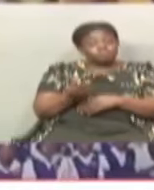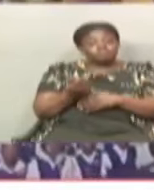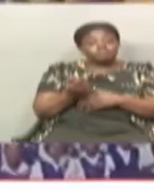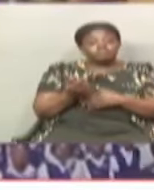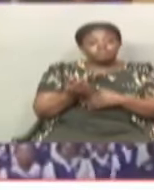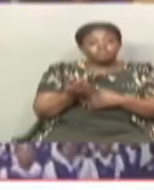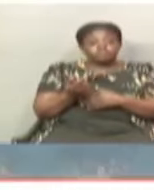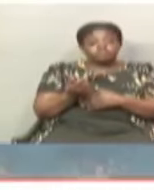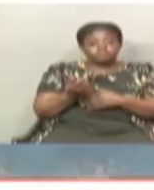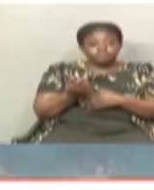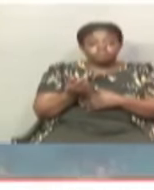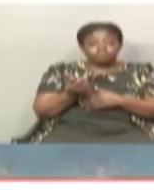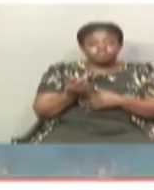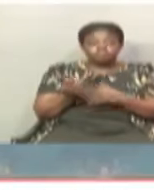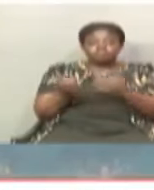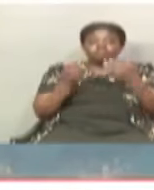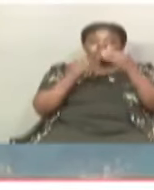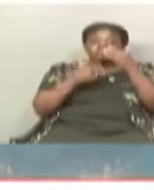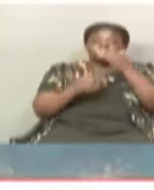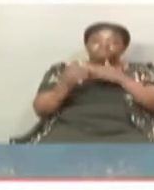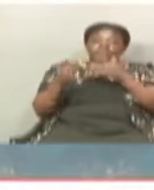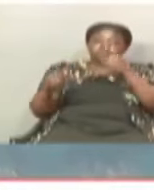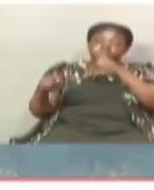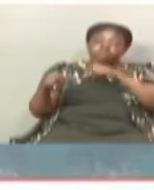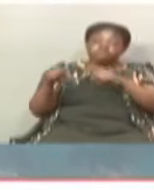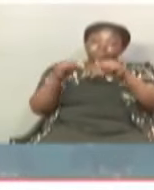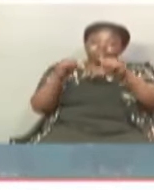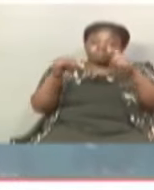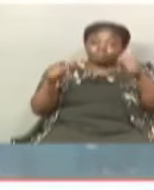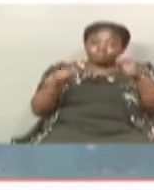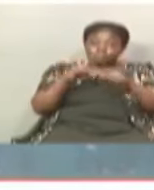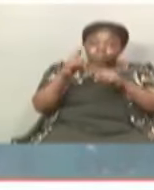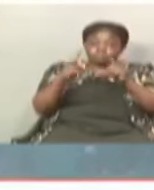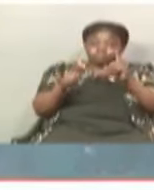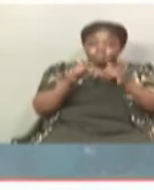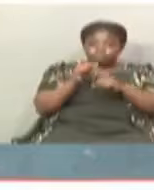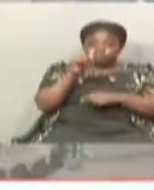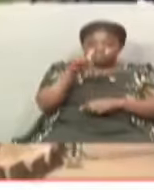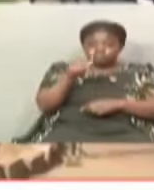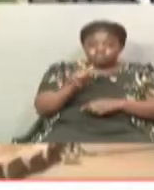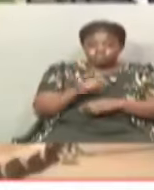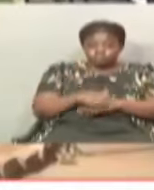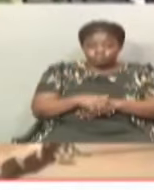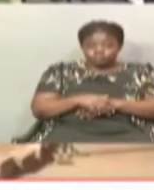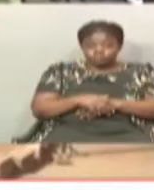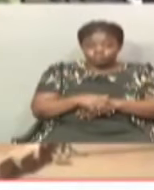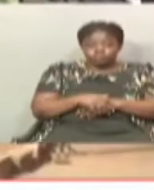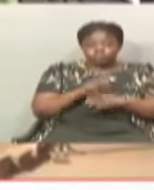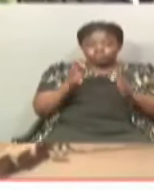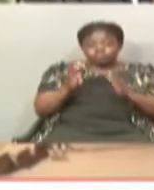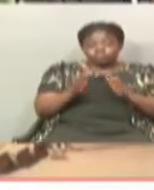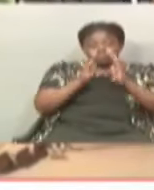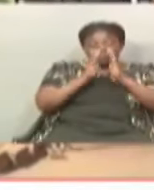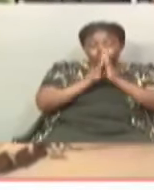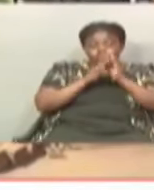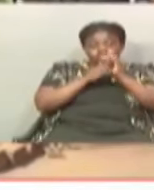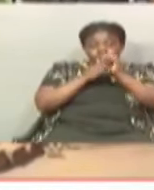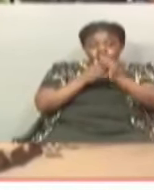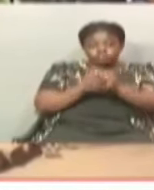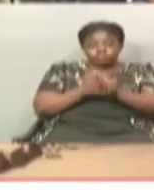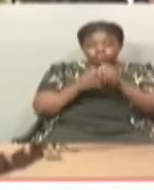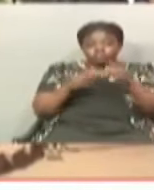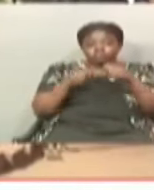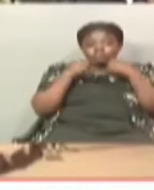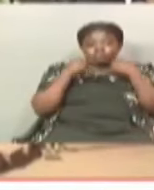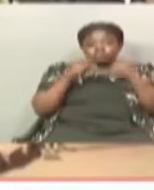Kisuuka Balagala byebaziza katono olw'okuyita obulungi ebigezo eby'ekibiina eky'omusanvu. Bategese emmisi ekulembeddwamu Reverend